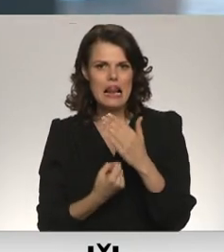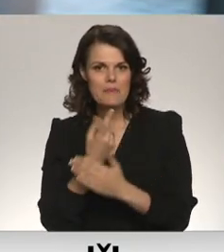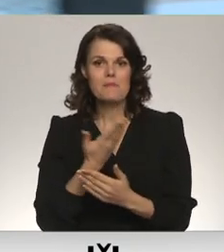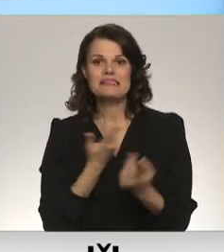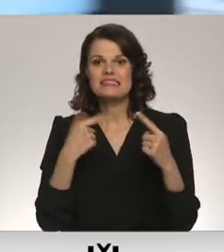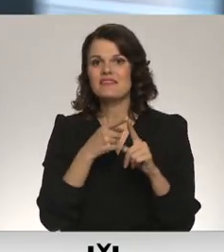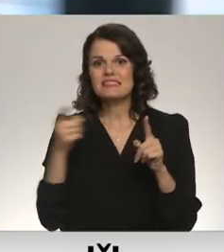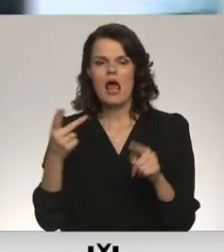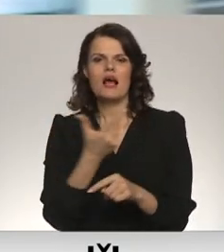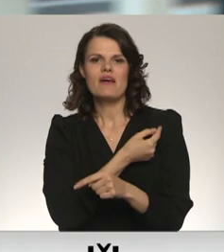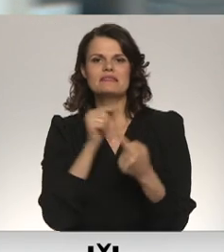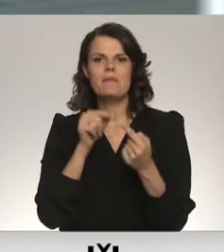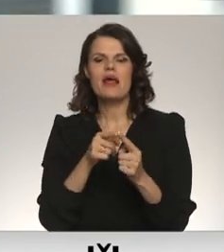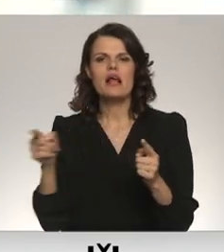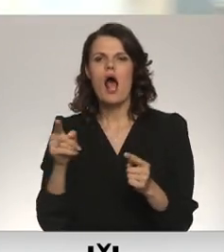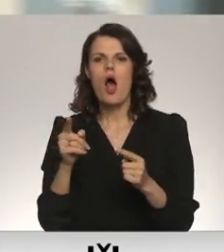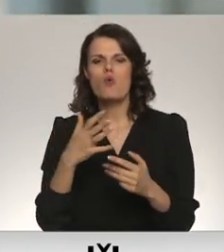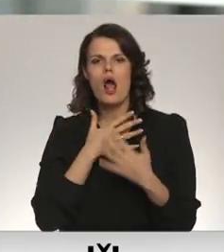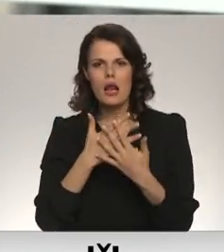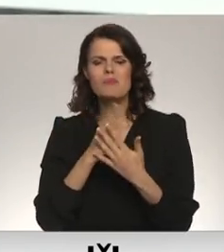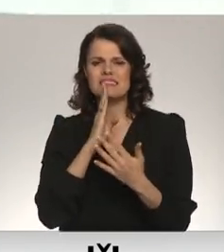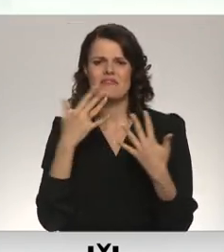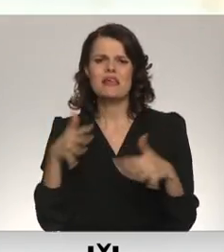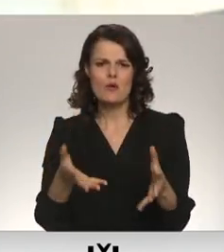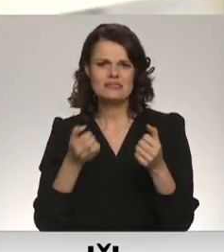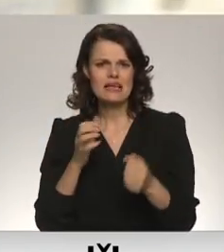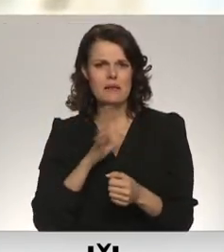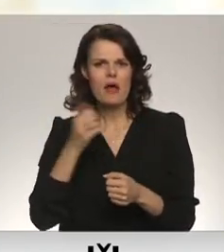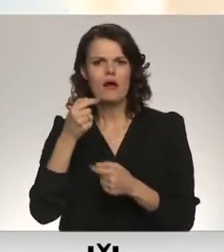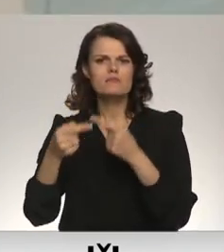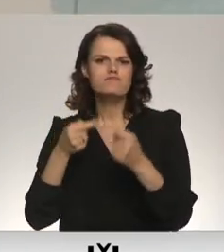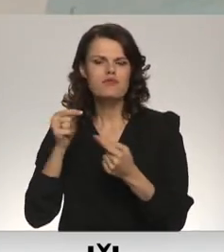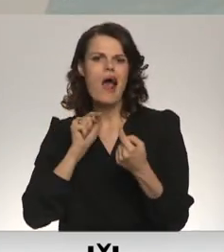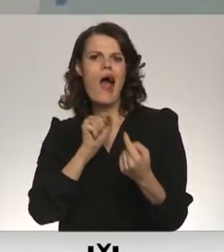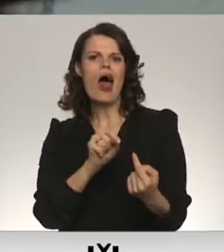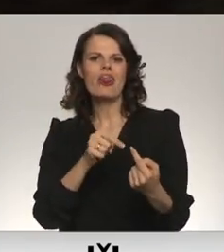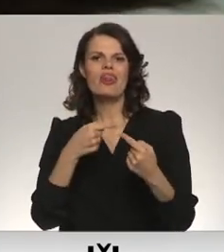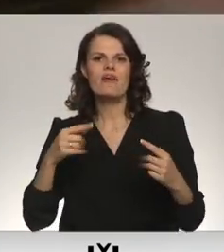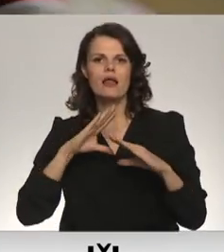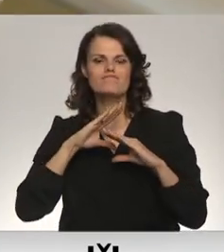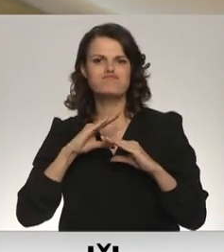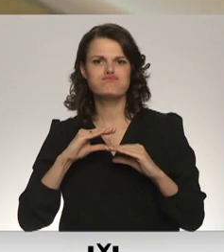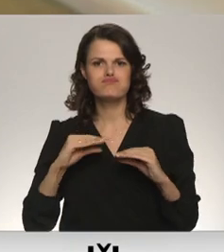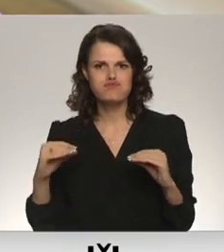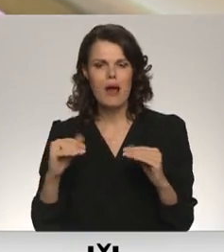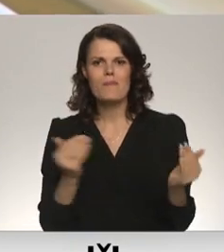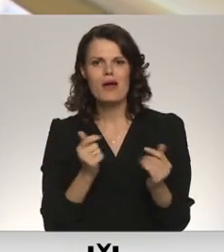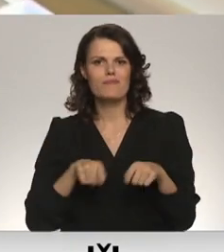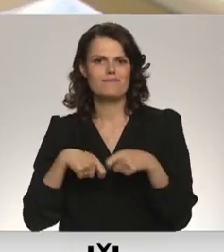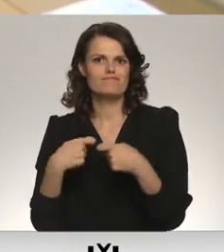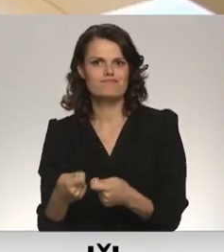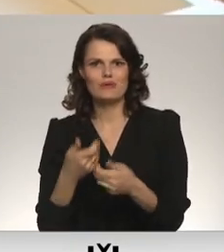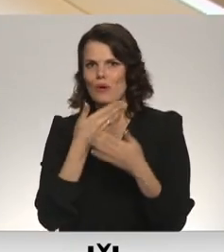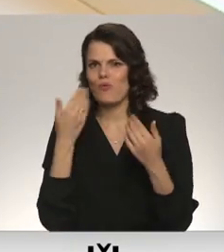laikā vakcinācija pret garo klepu sievieti visticamāk ir saņēmusi, gadiem rītot antivielas samazinājušās līdz līmenim, kas jaundzimušajiem